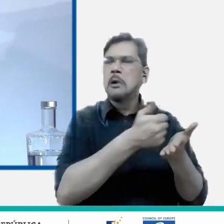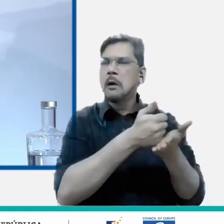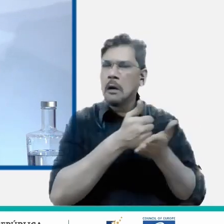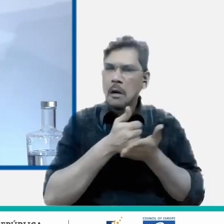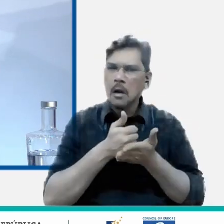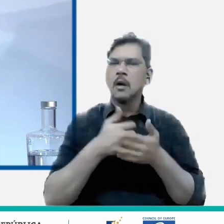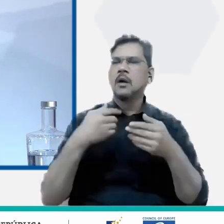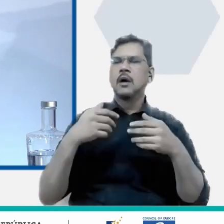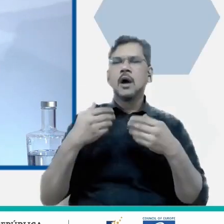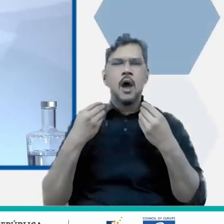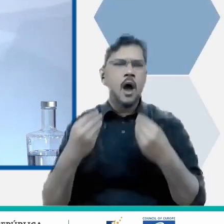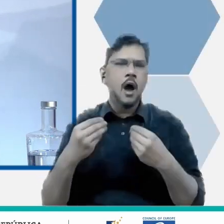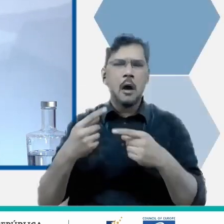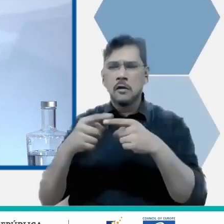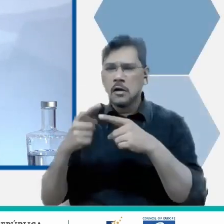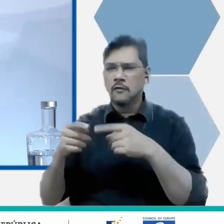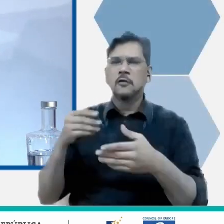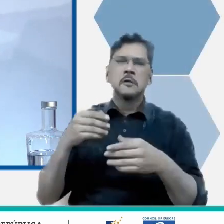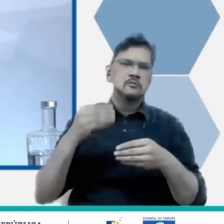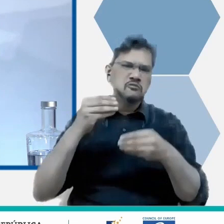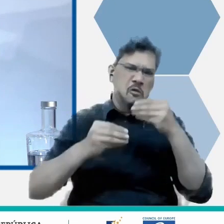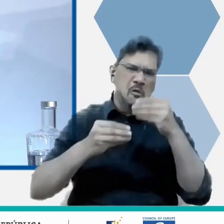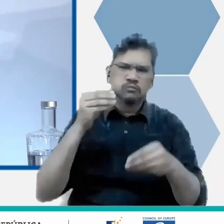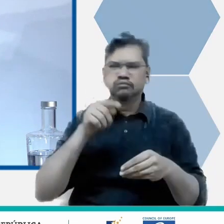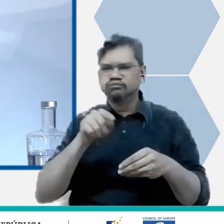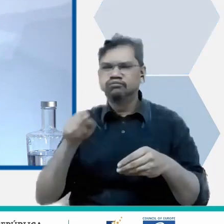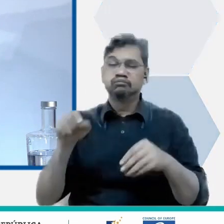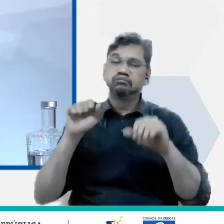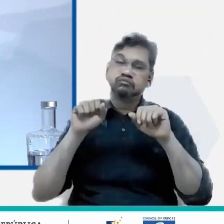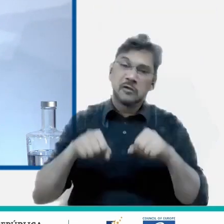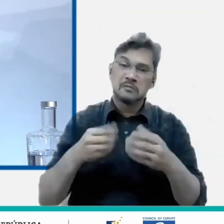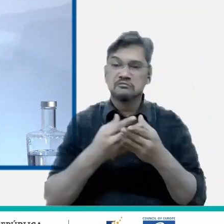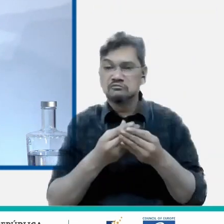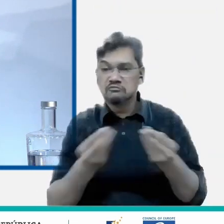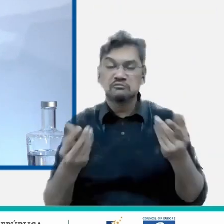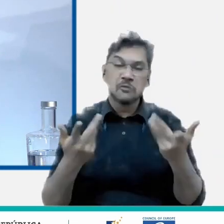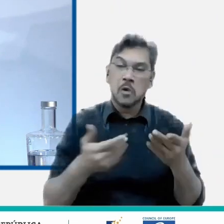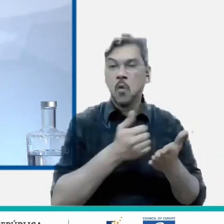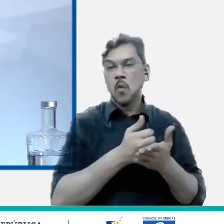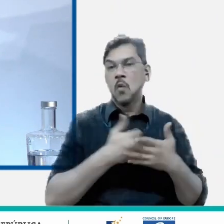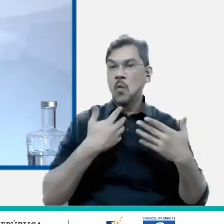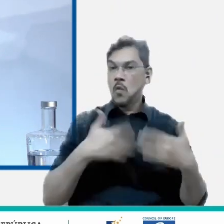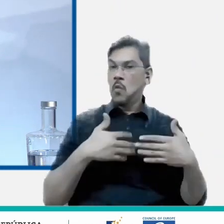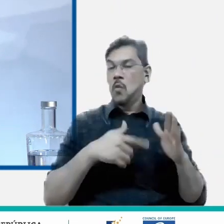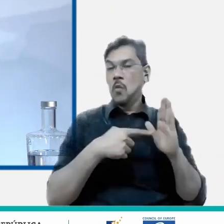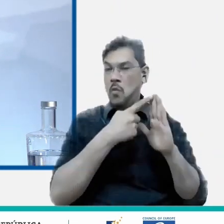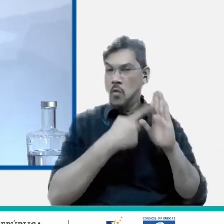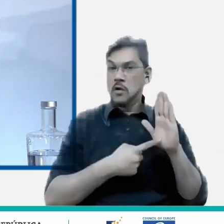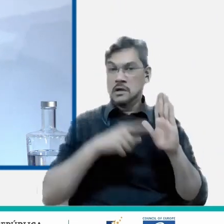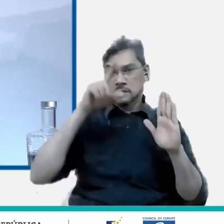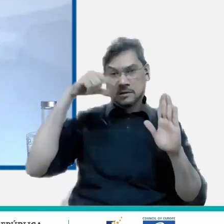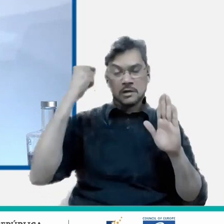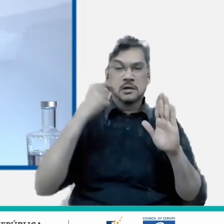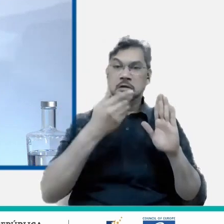рамках сендайской программы у нас, кроме концепции, очень много реализуется мероприятий. Это и отселение населения, это и